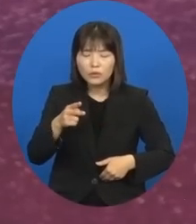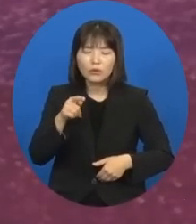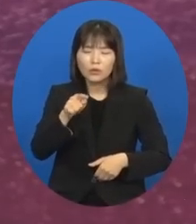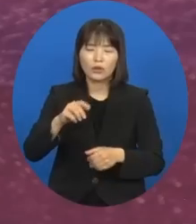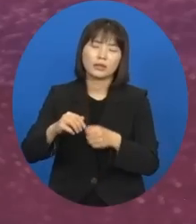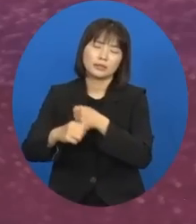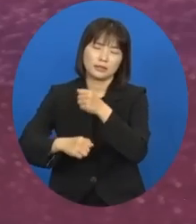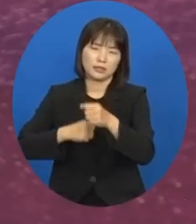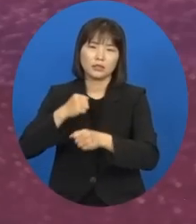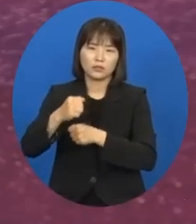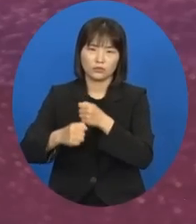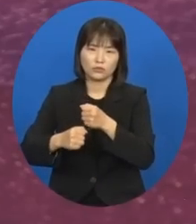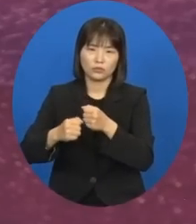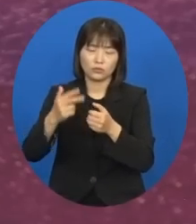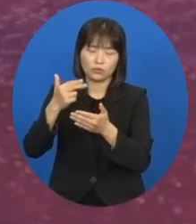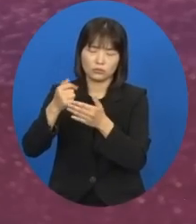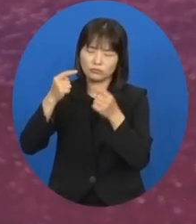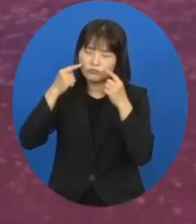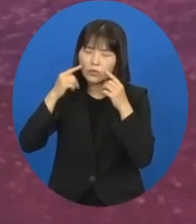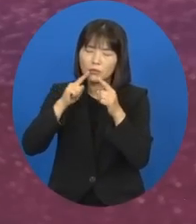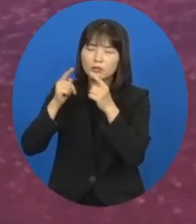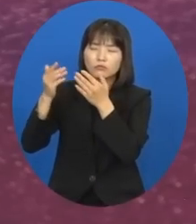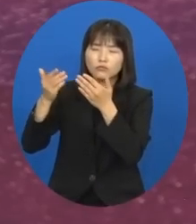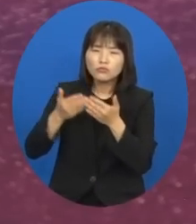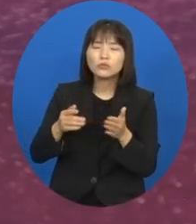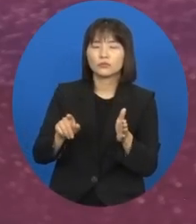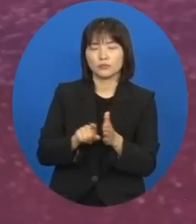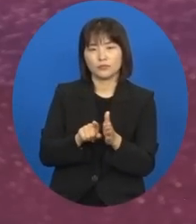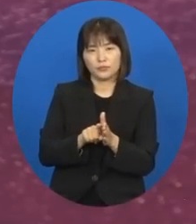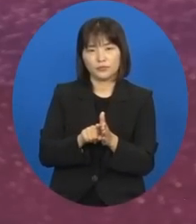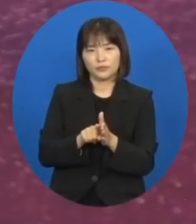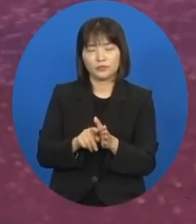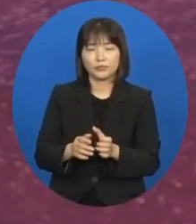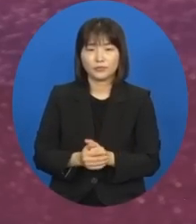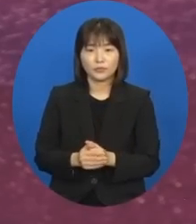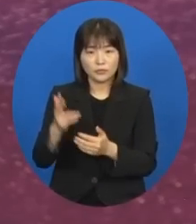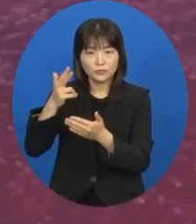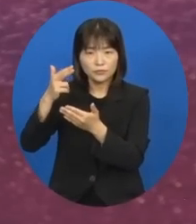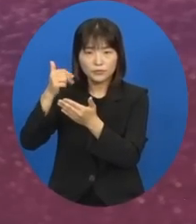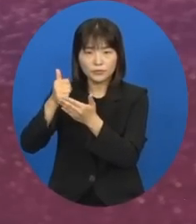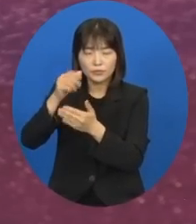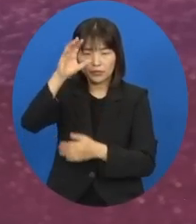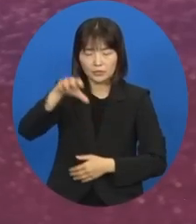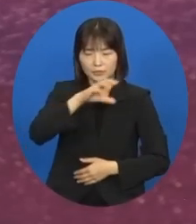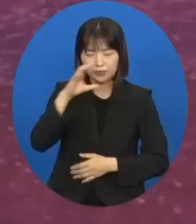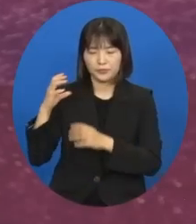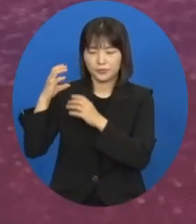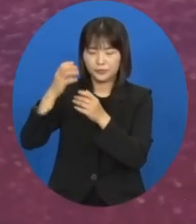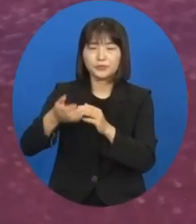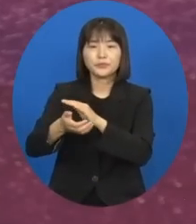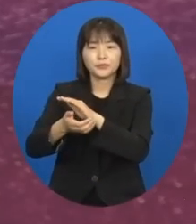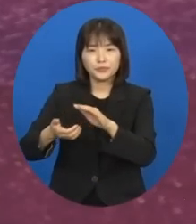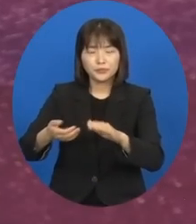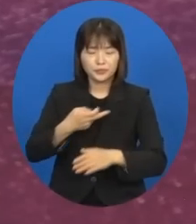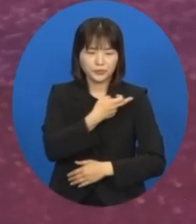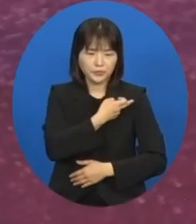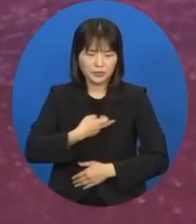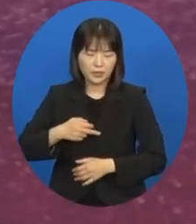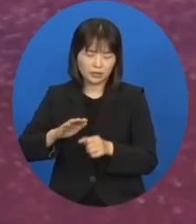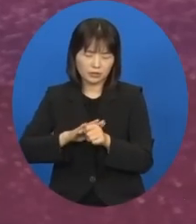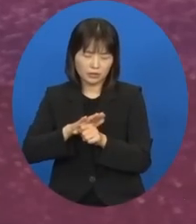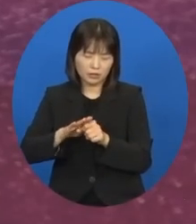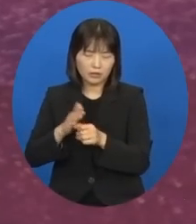주님이 분명하게 말씀하신다고 믿어지는 것입니다 주님은 십자가 지시기 전에도 제자들을 그렇게